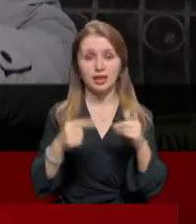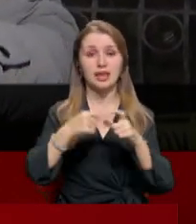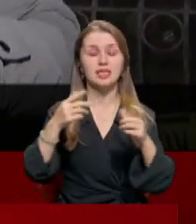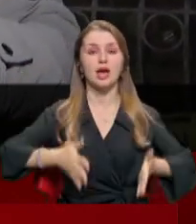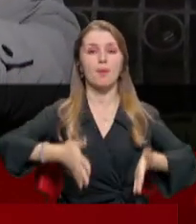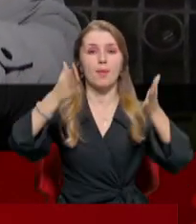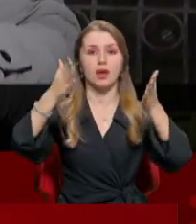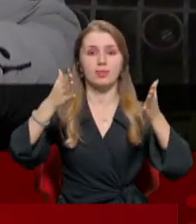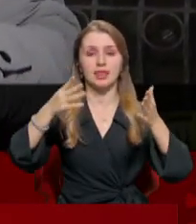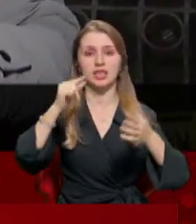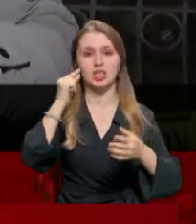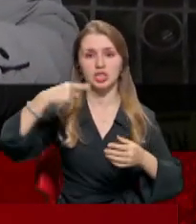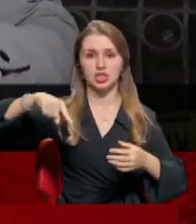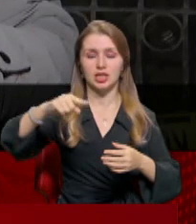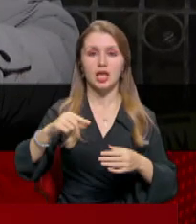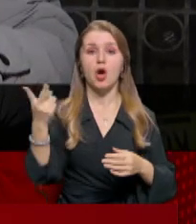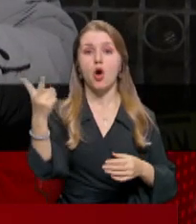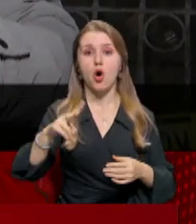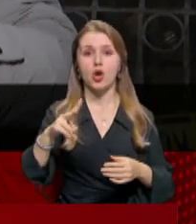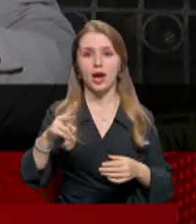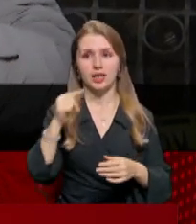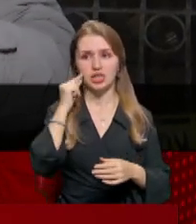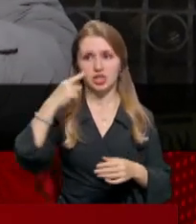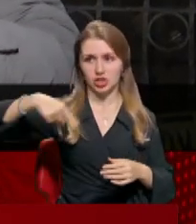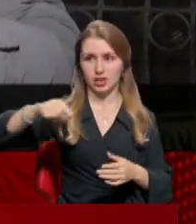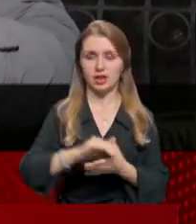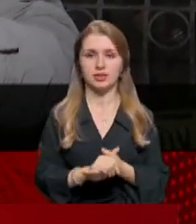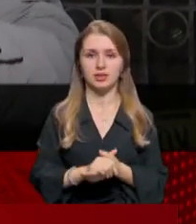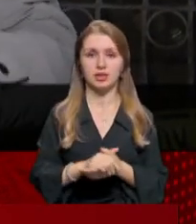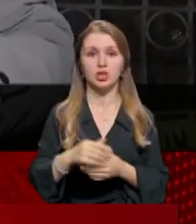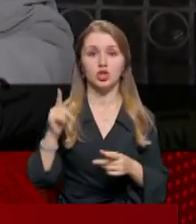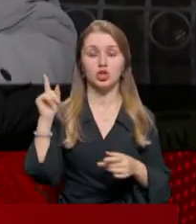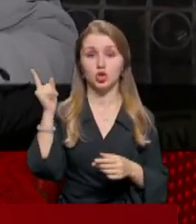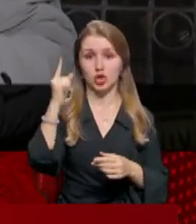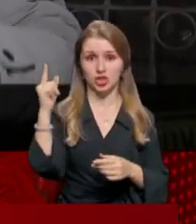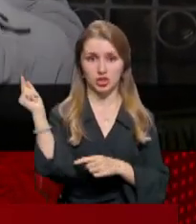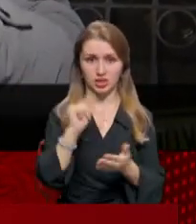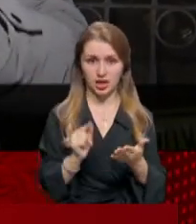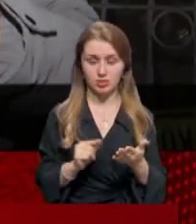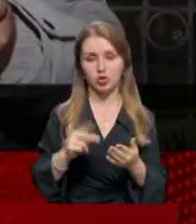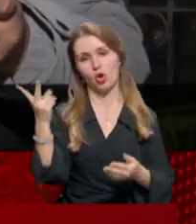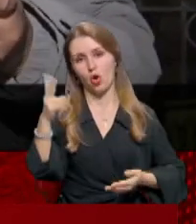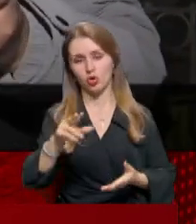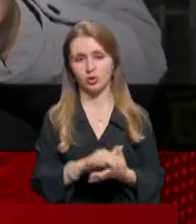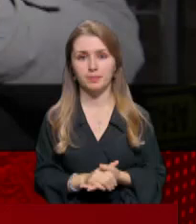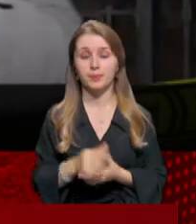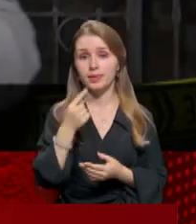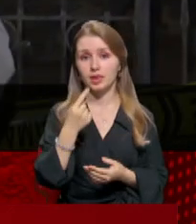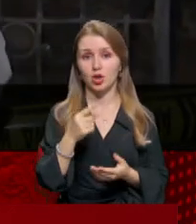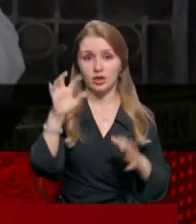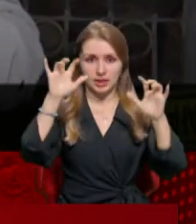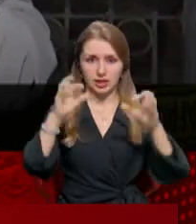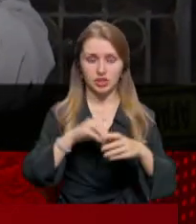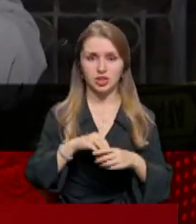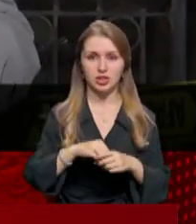Apartmanı'nın sakinleri, hayatını kaybeden sakinlerin, apartman yöneticisi yazmış, o da yaşamını yitirdi. Diyor ki